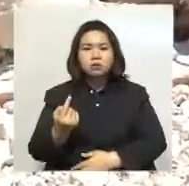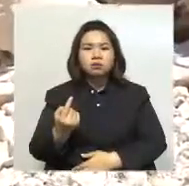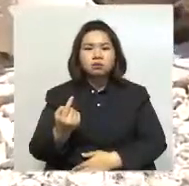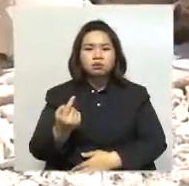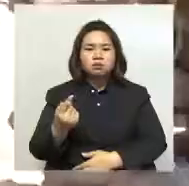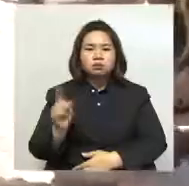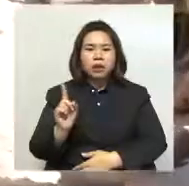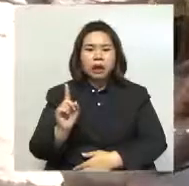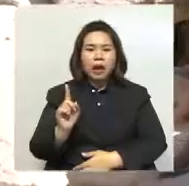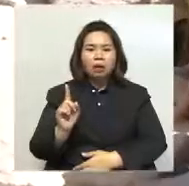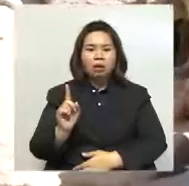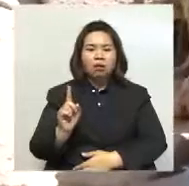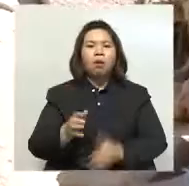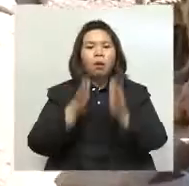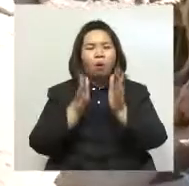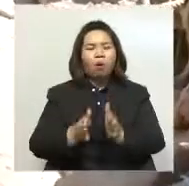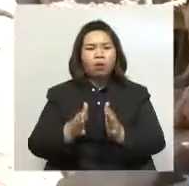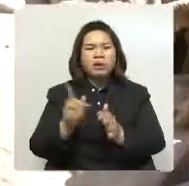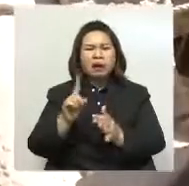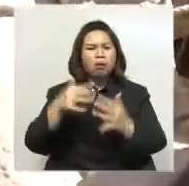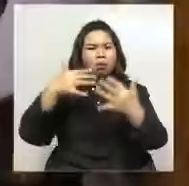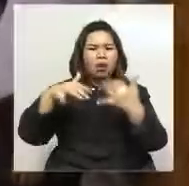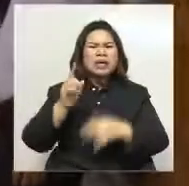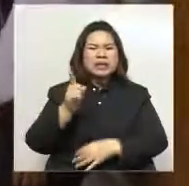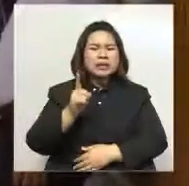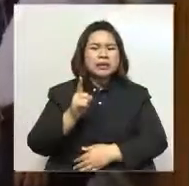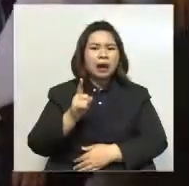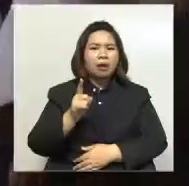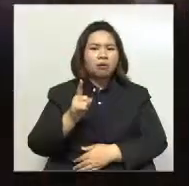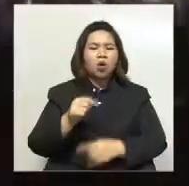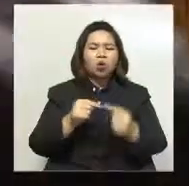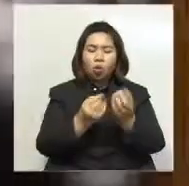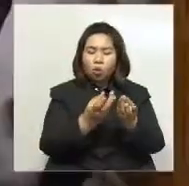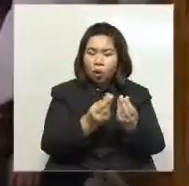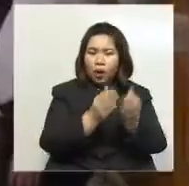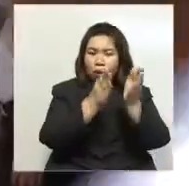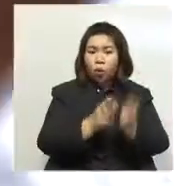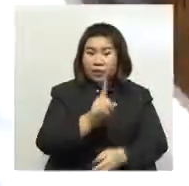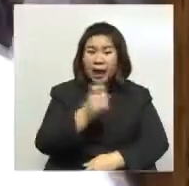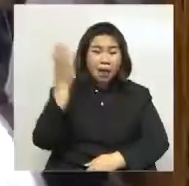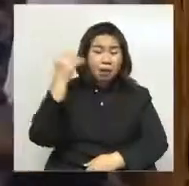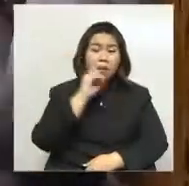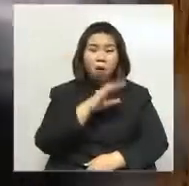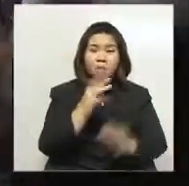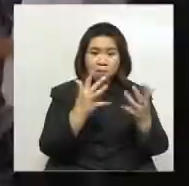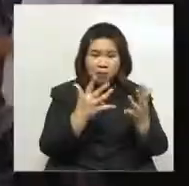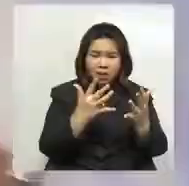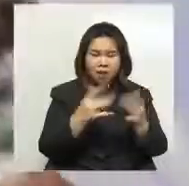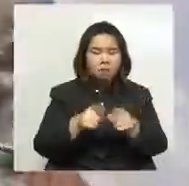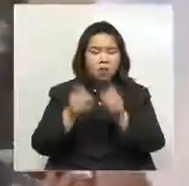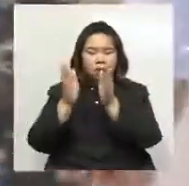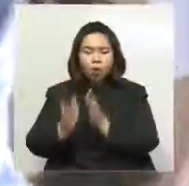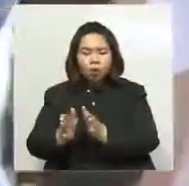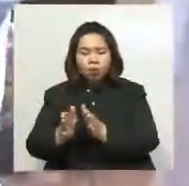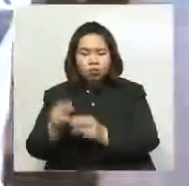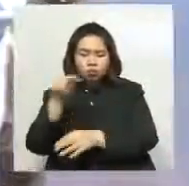ล้วก็มีความเข้าใจผิดของคือบอกว่าเหตุการณ์ที่เกิดขึ้นเรื่องของตัวเลขจำนวนผู้เสียชีวิตเนี่ยเกิดจากความเข้าใจ